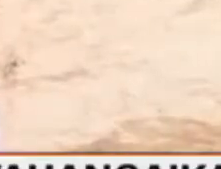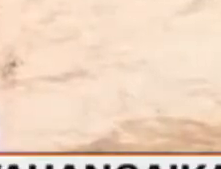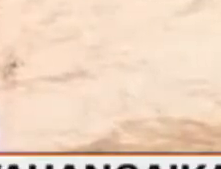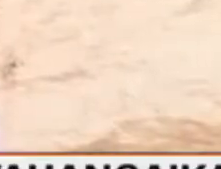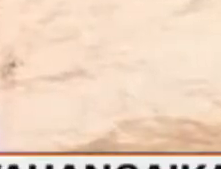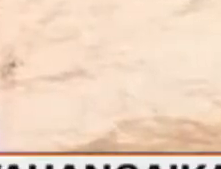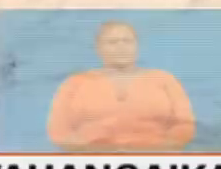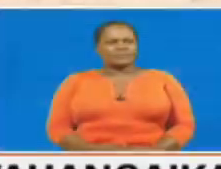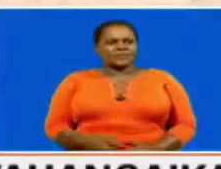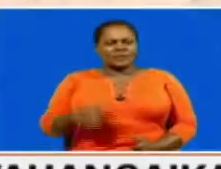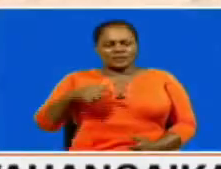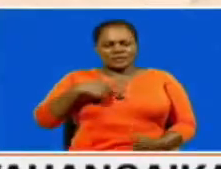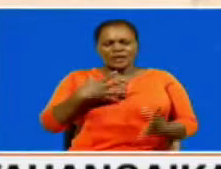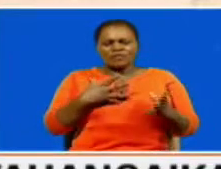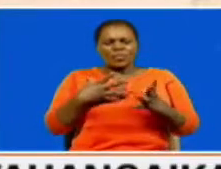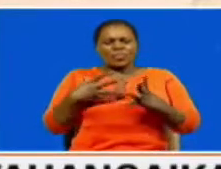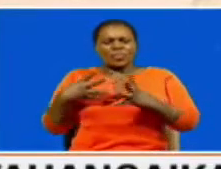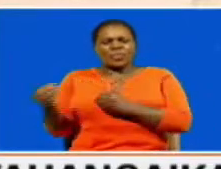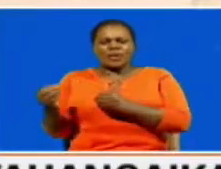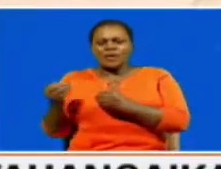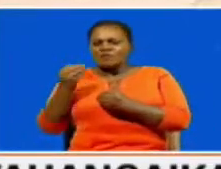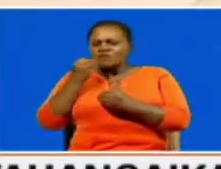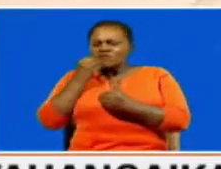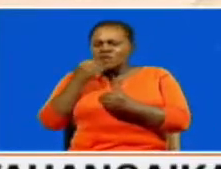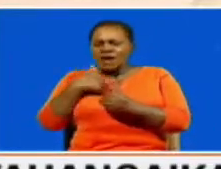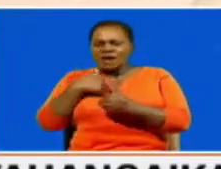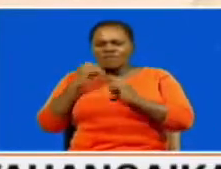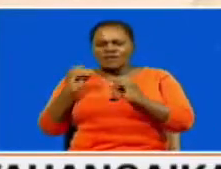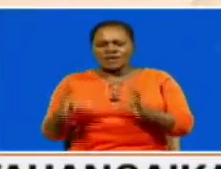Anakaa tu nimetoroka, hakuna nyumbani,